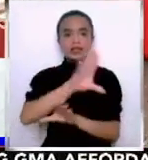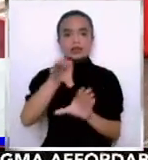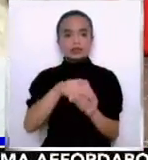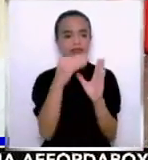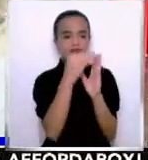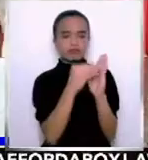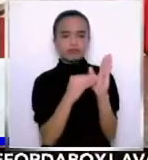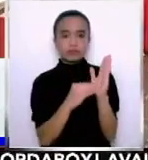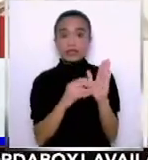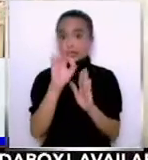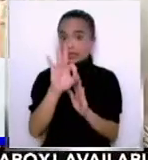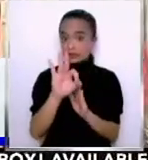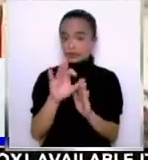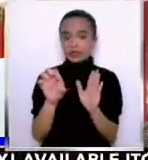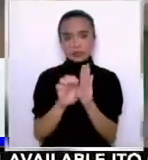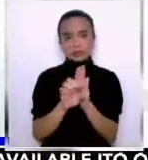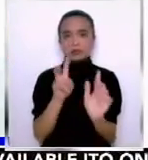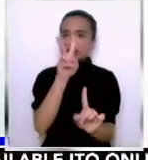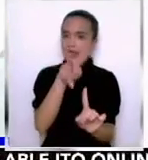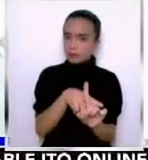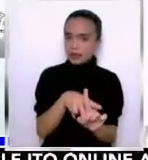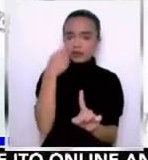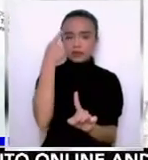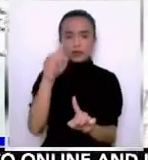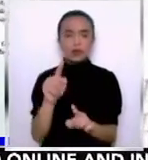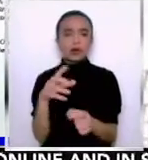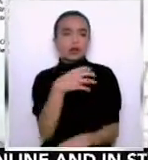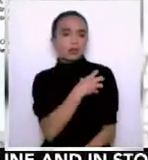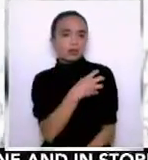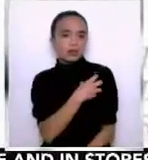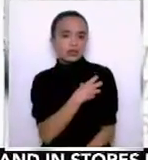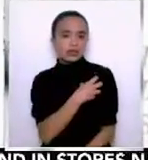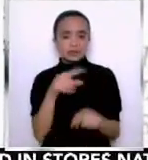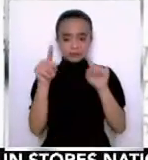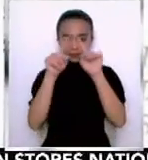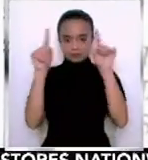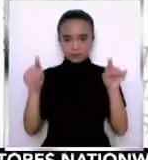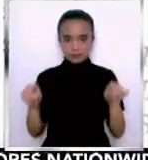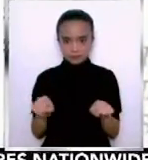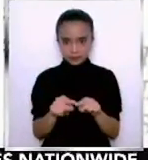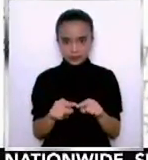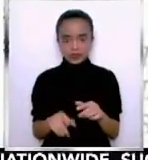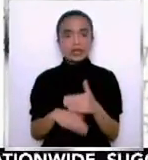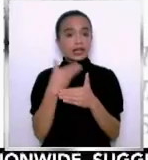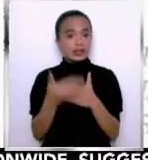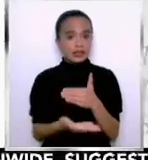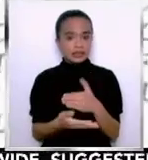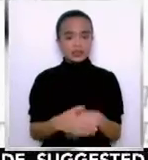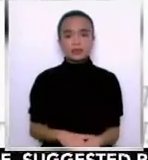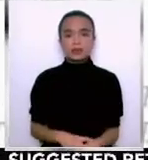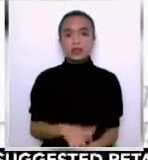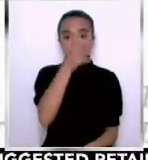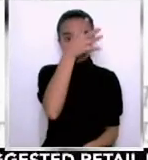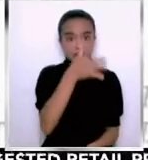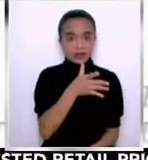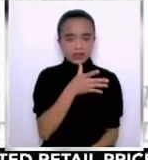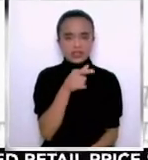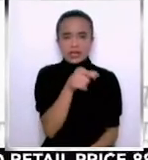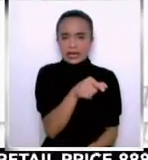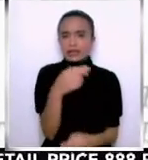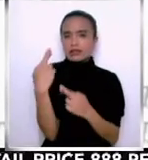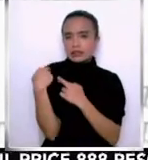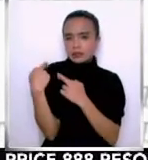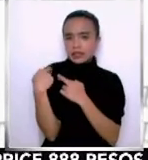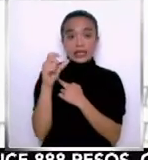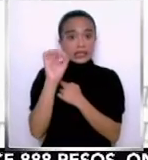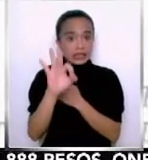halimbawang mag-apply para sa police clearance. Samantala, magulang o guardian naman ng bata ang mananagot sakaling menor de edad ang mahuling